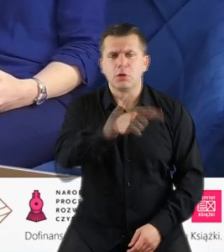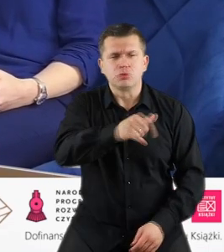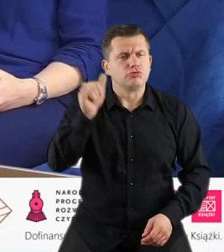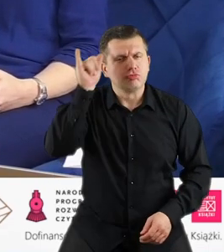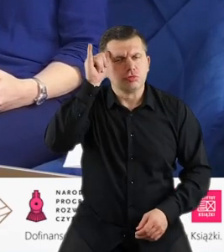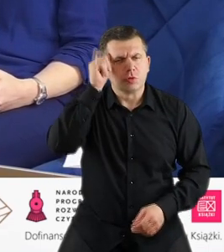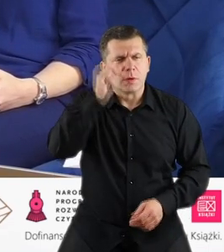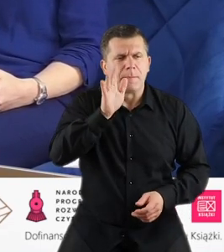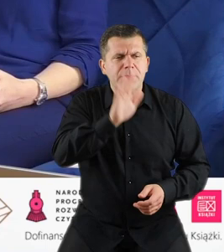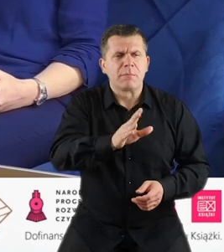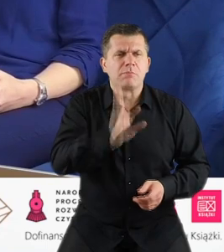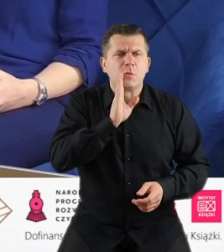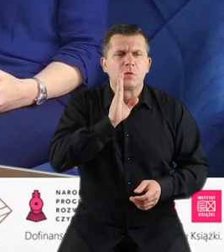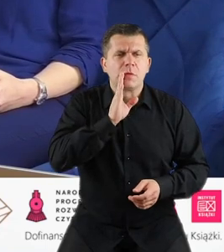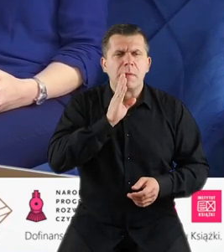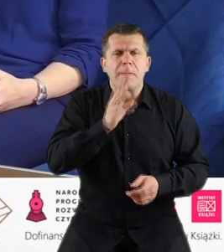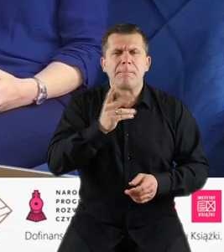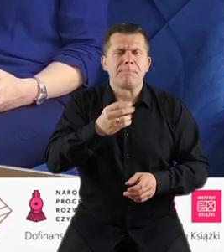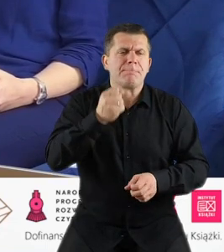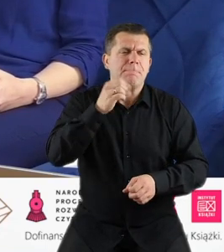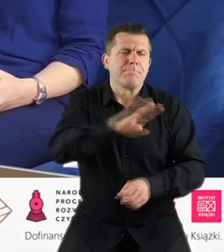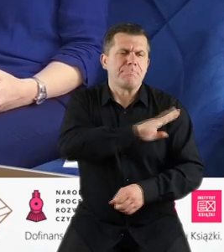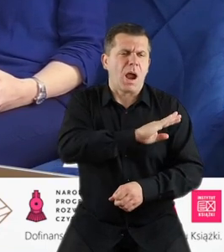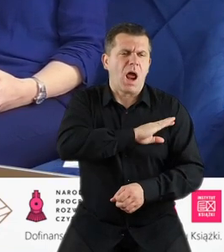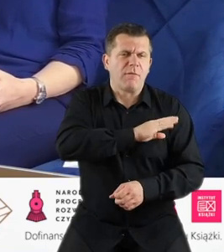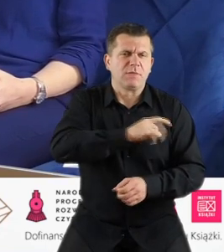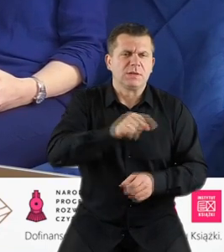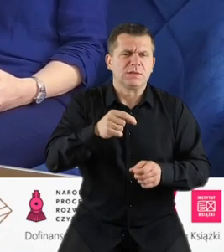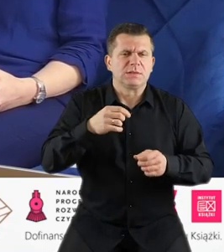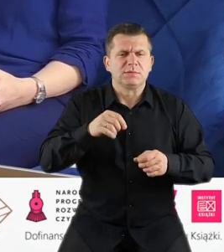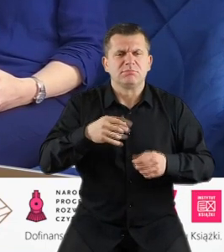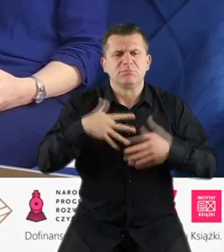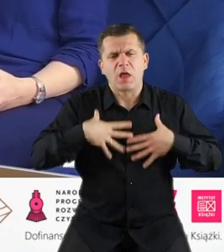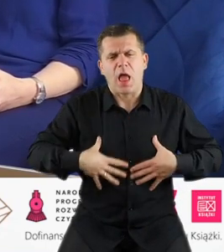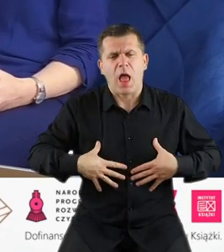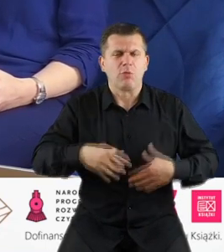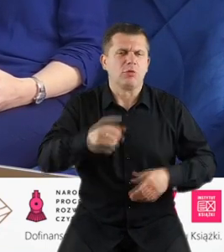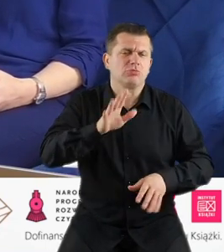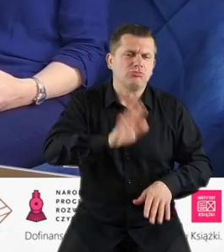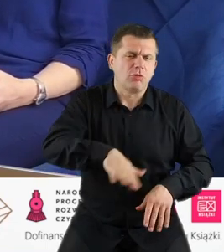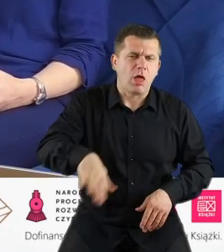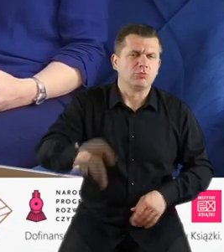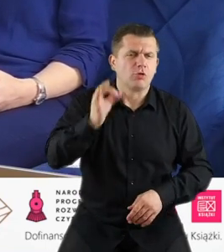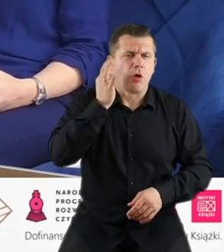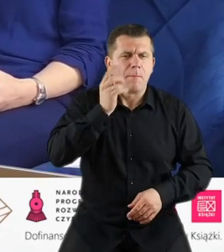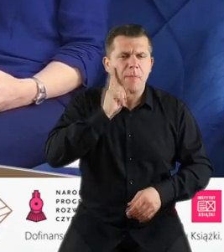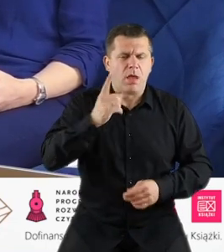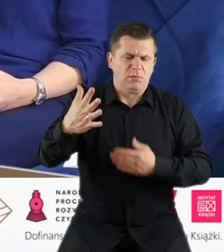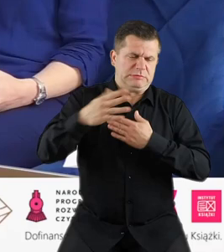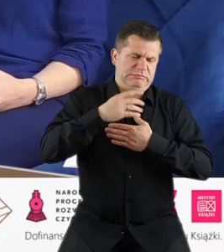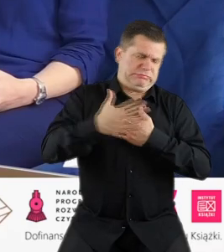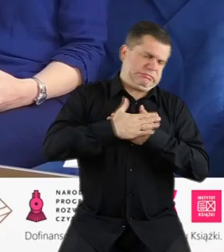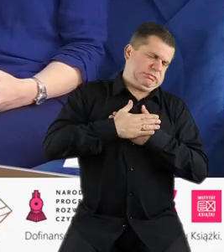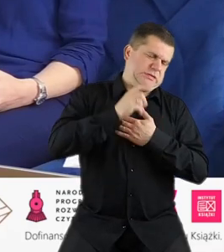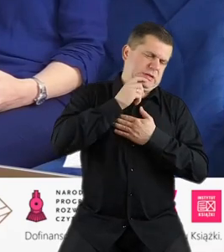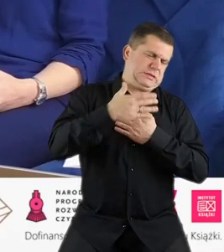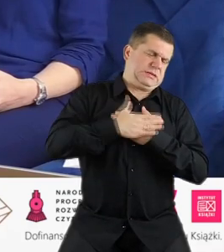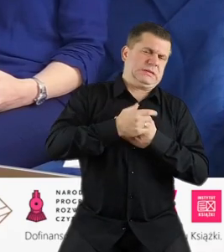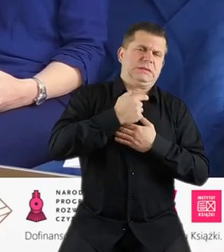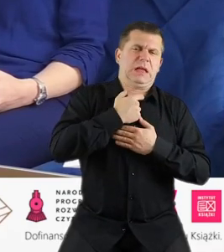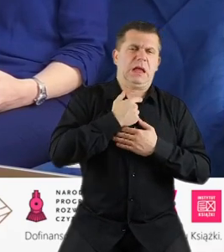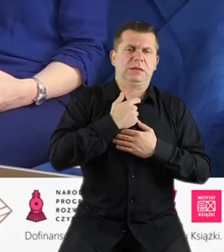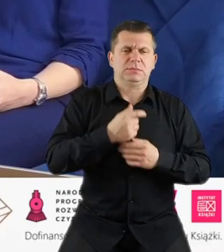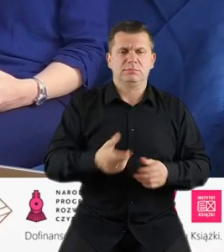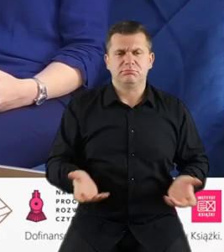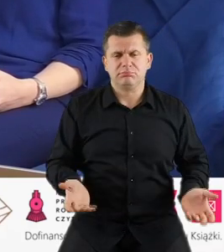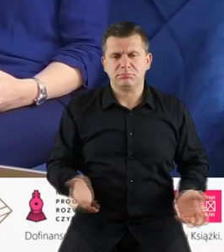Gdzie śni mu się, że jest przygniatany przez martwe ciała dzieci, kobiet, mężczyzn, prawda? W Faustie pokazuje